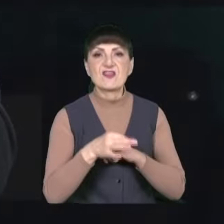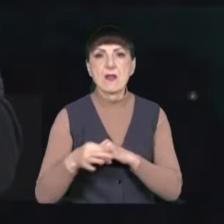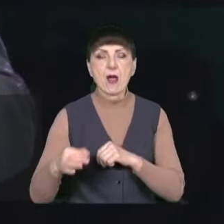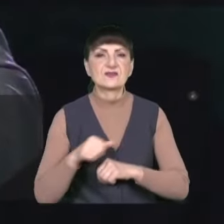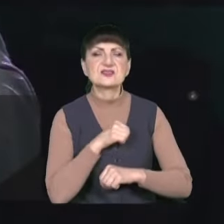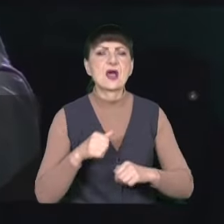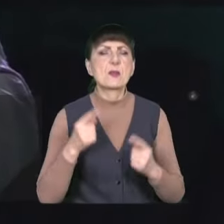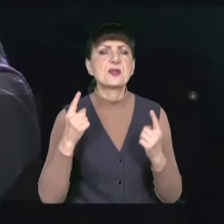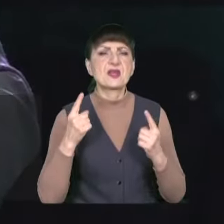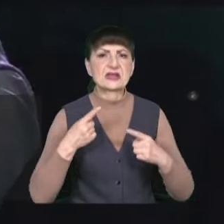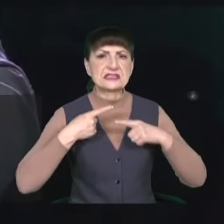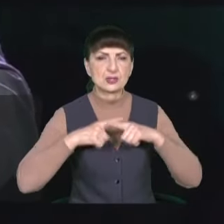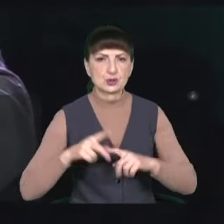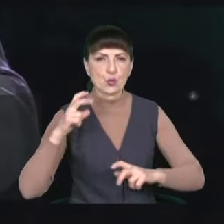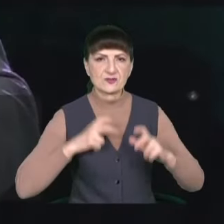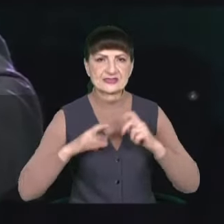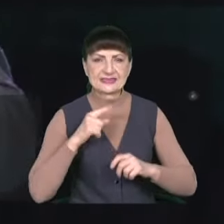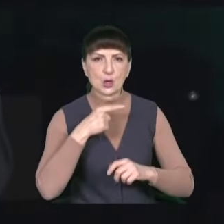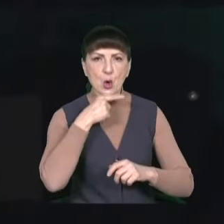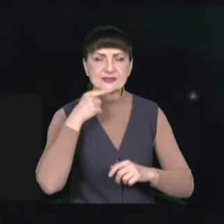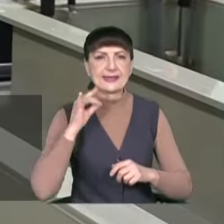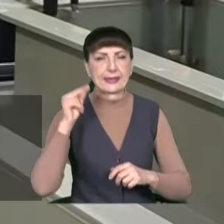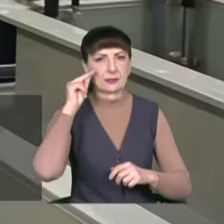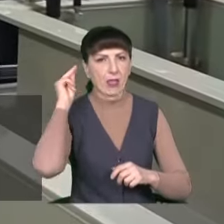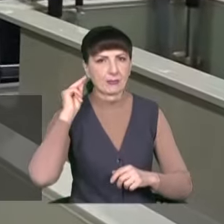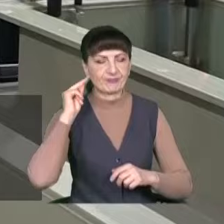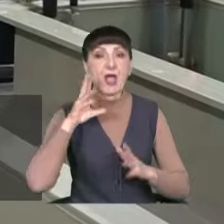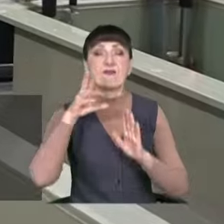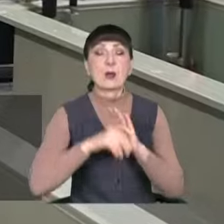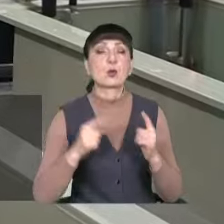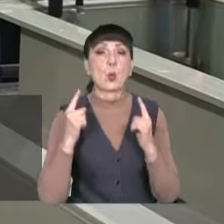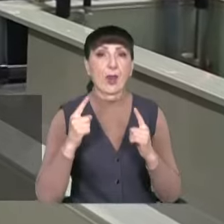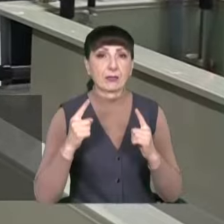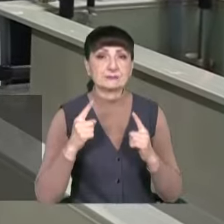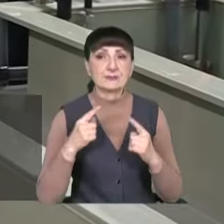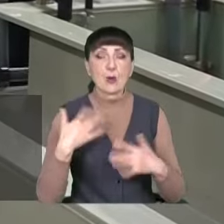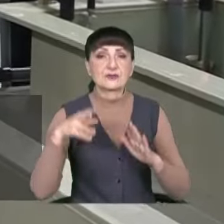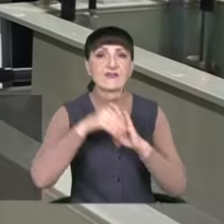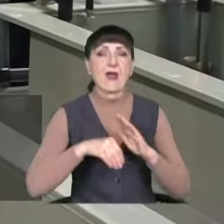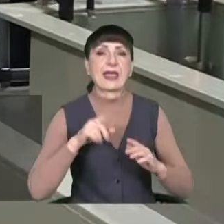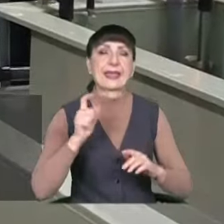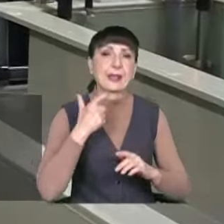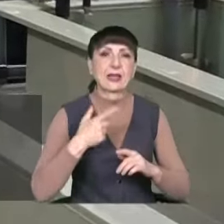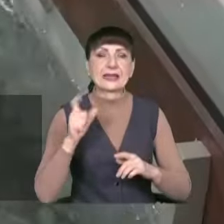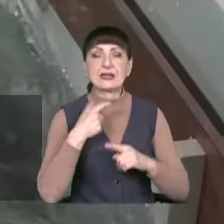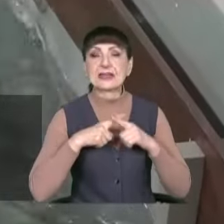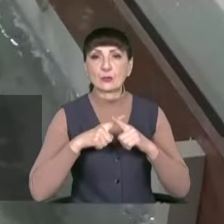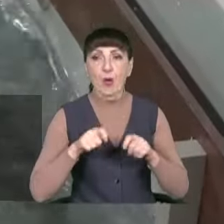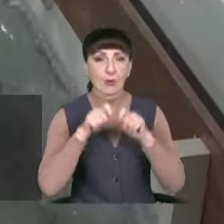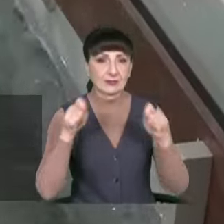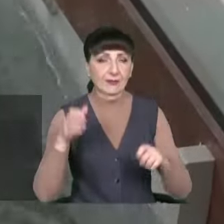самых передовых технических университетов из России и Китая. В рамках юбилея при факультете химии и химической технологии